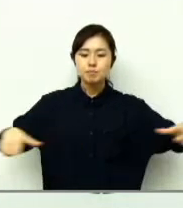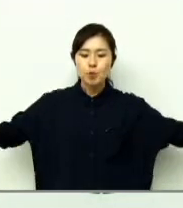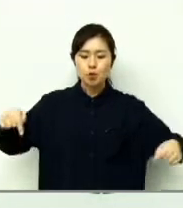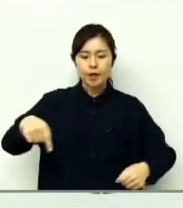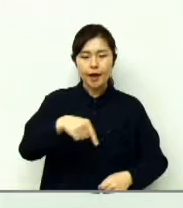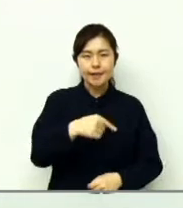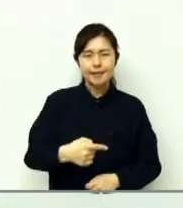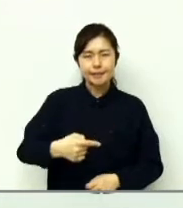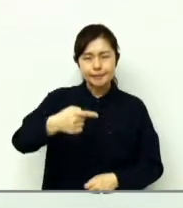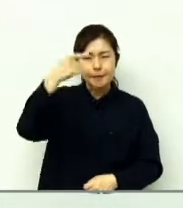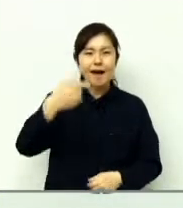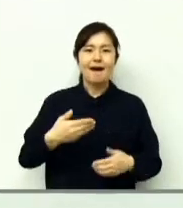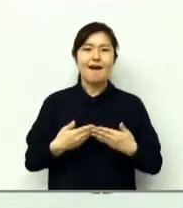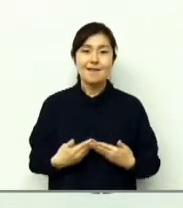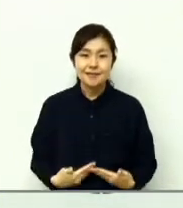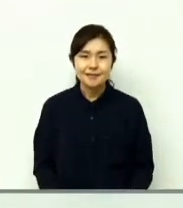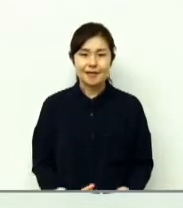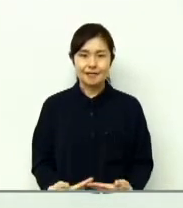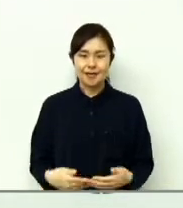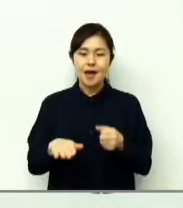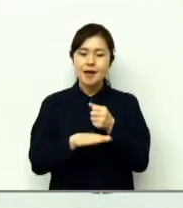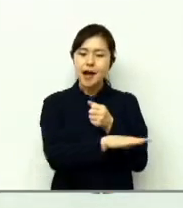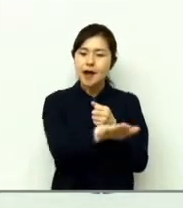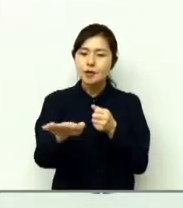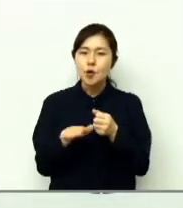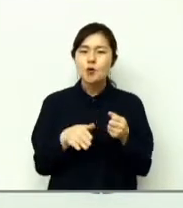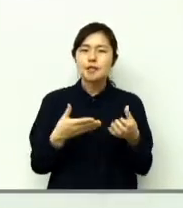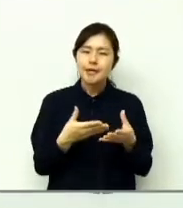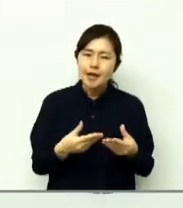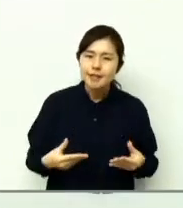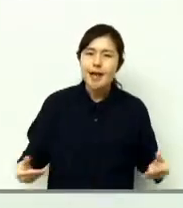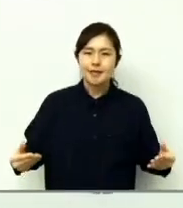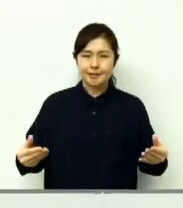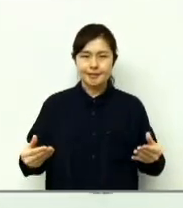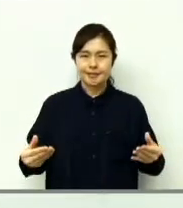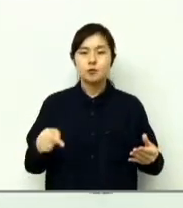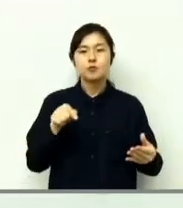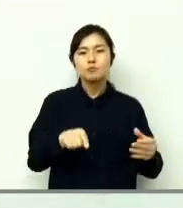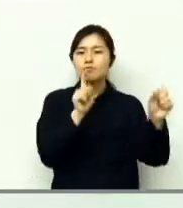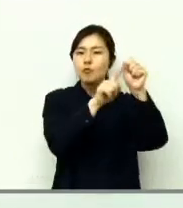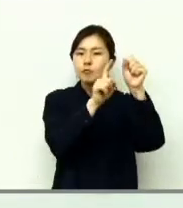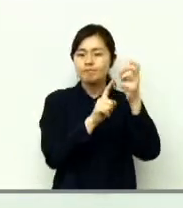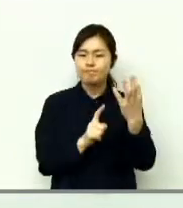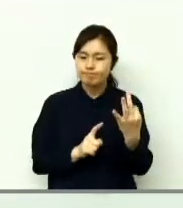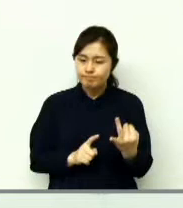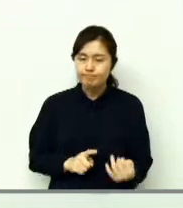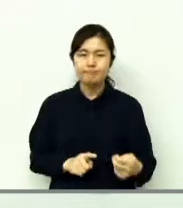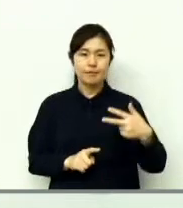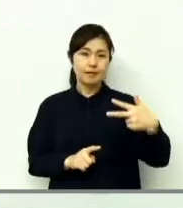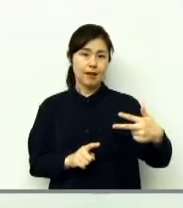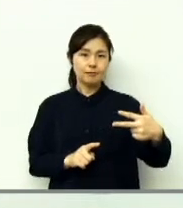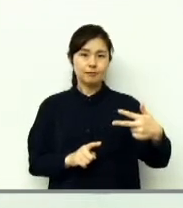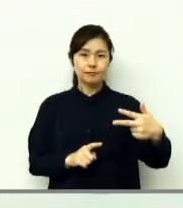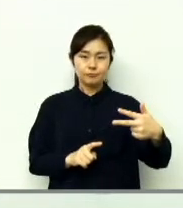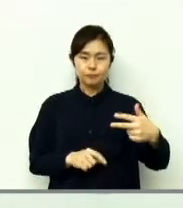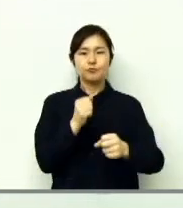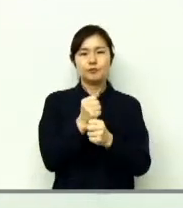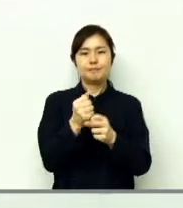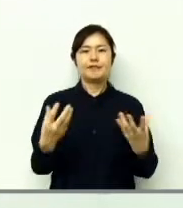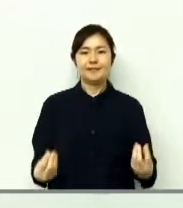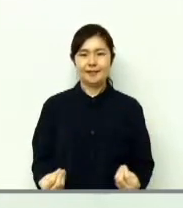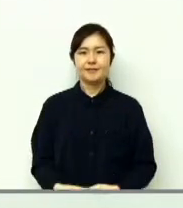しい都市の強靭化など7つのプロジェクトとして進めてまいります。